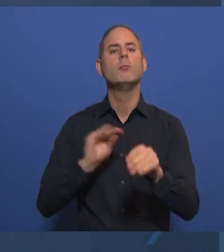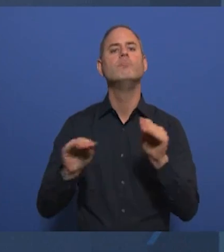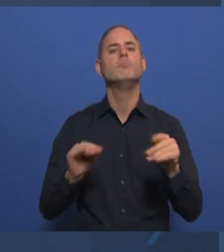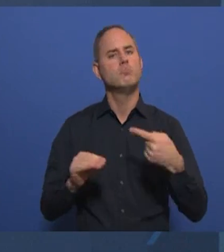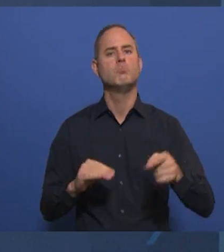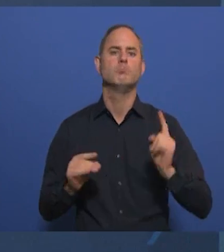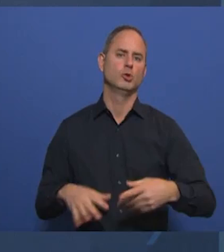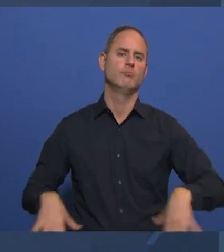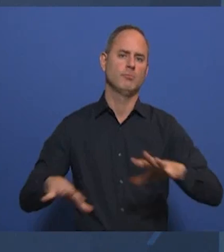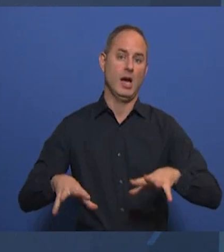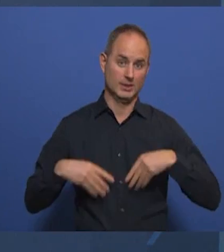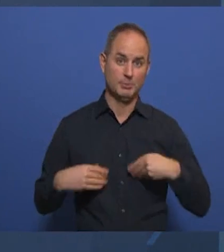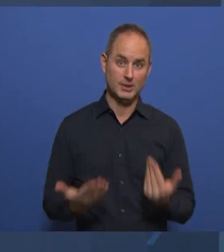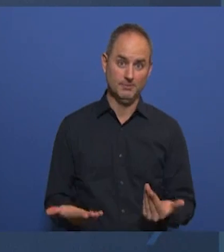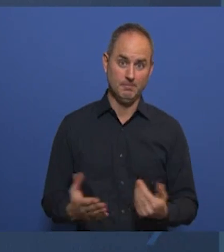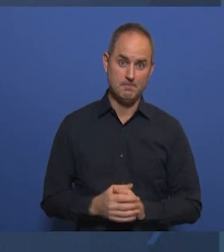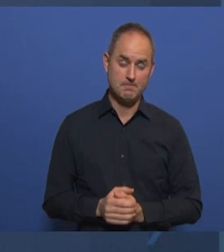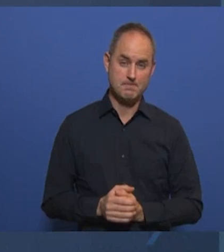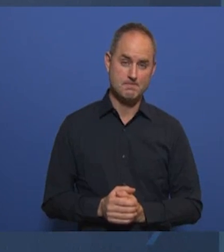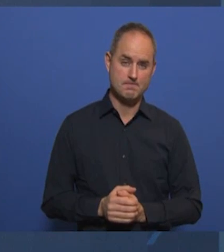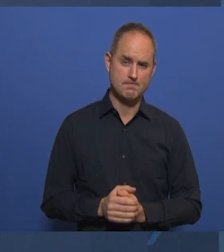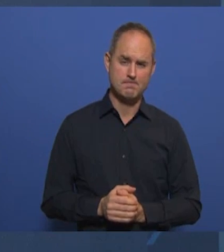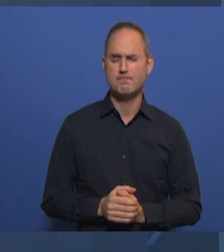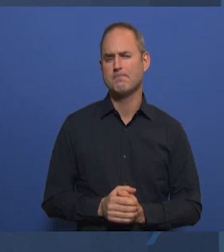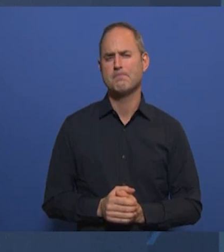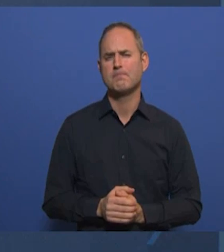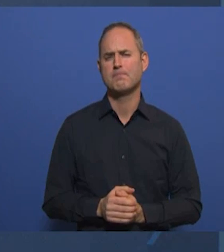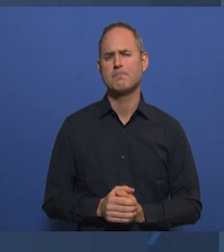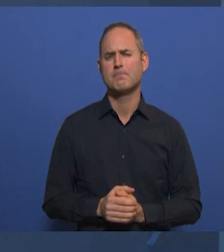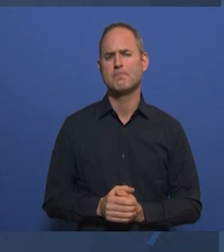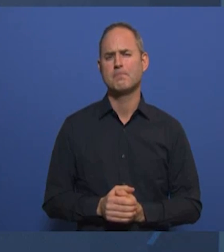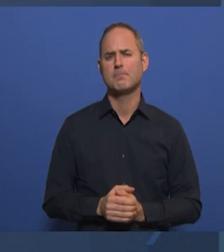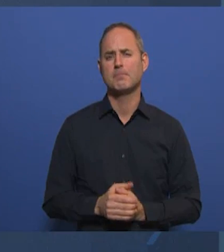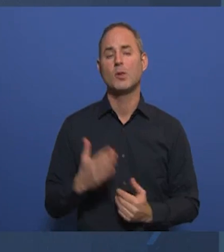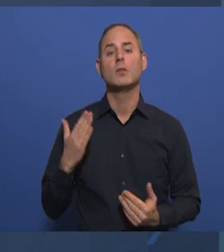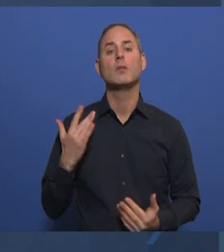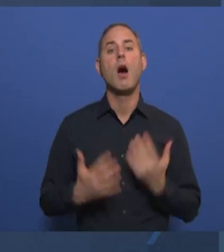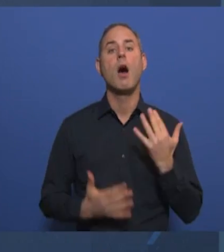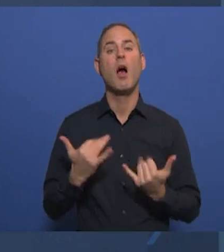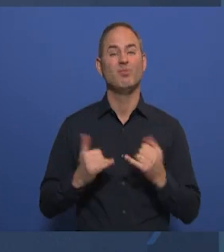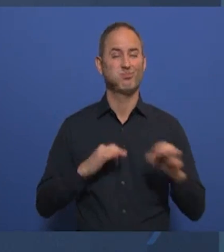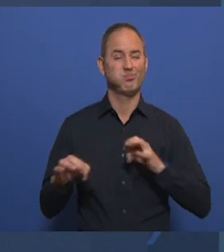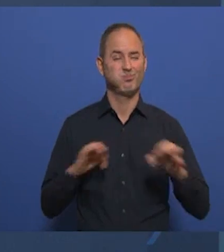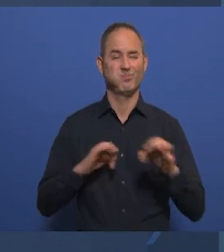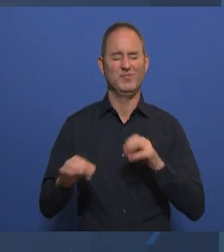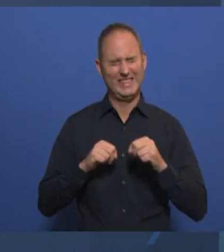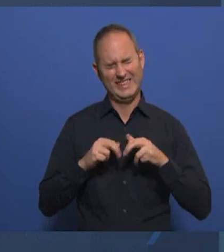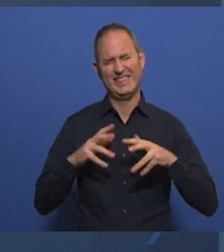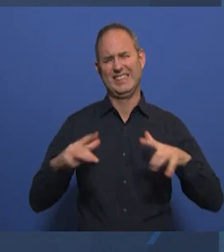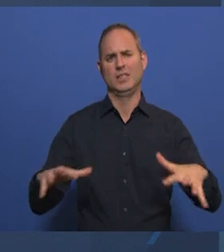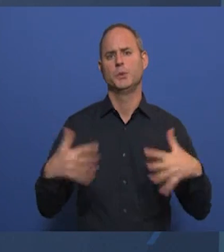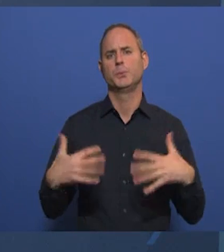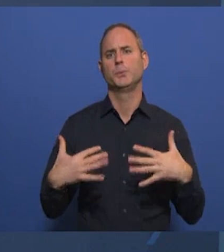Teststrategie gesprochen. Die hohe Zahl von Neuinfektionen führt zu Engpässen bei der Verfügbarkeit von PCR-Tests.